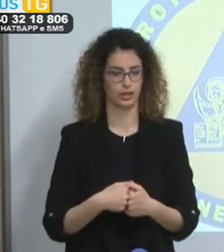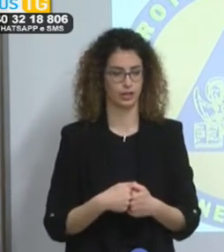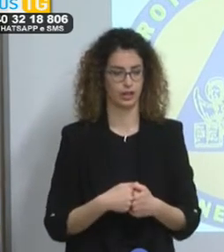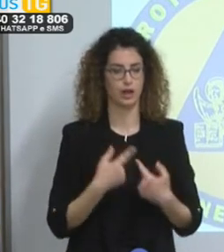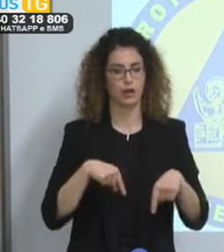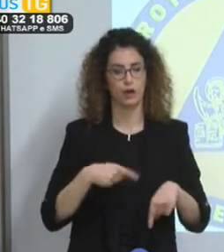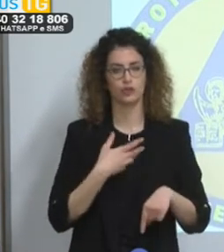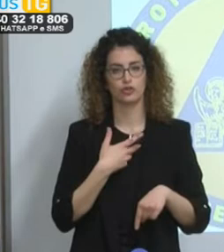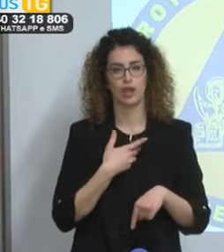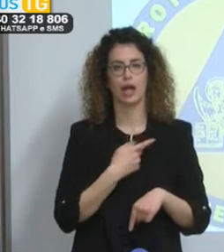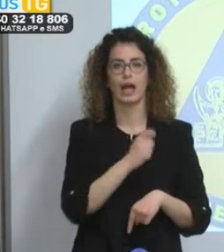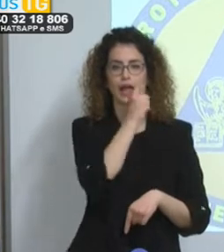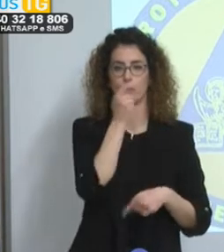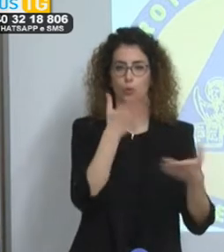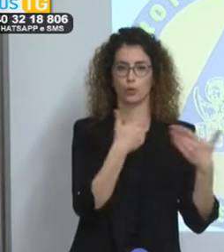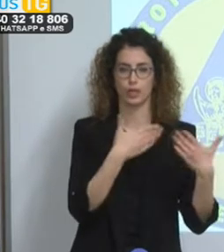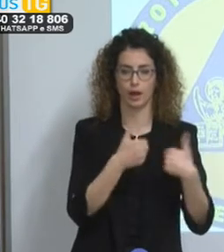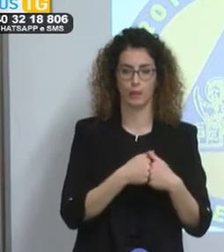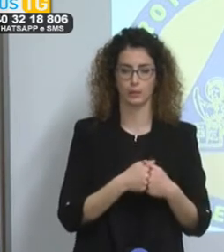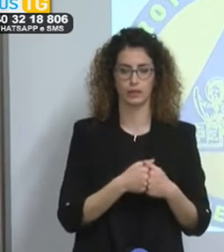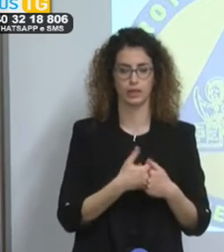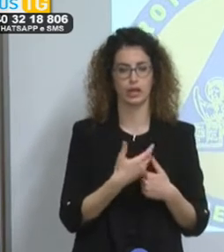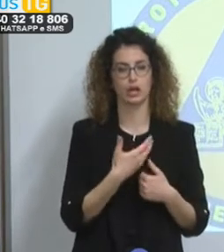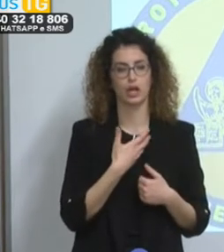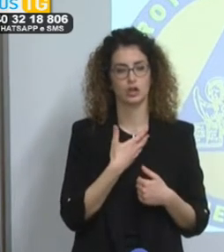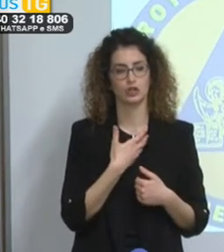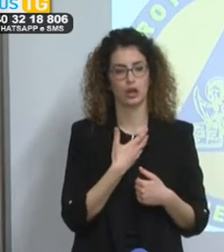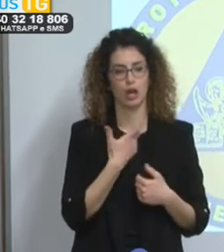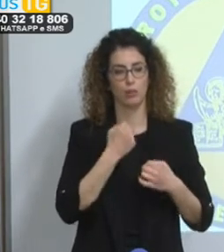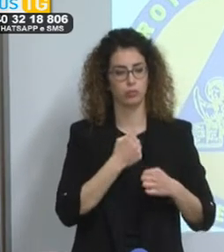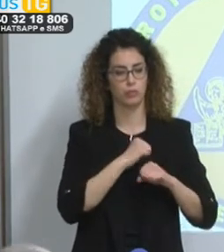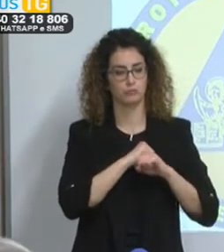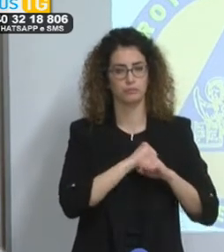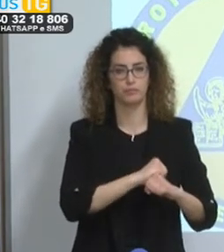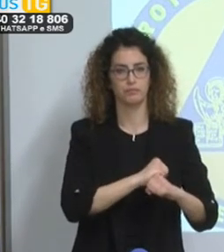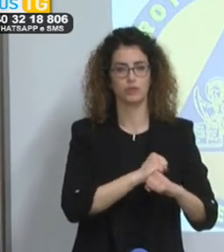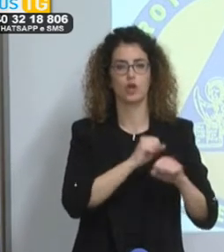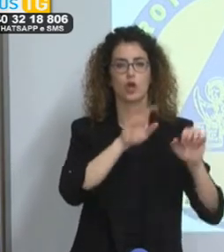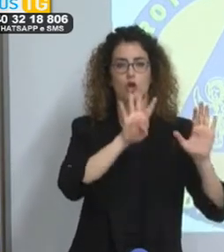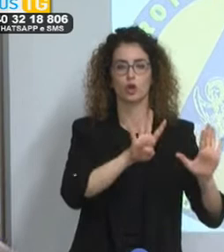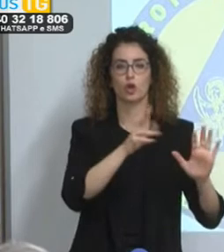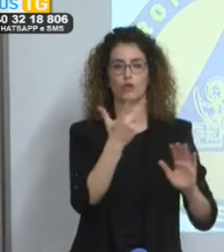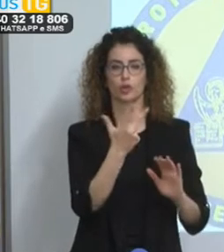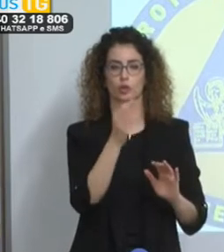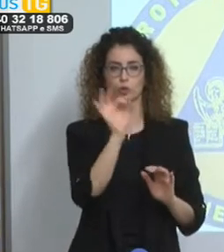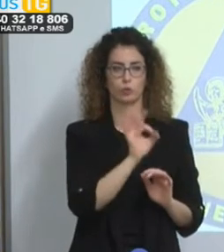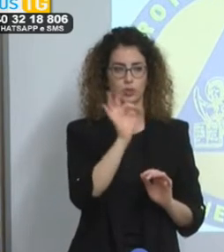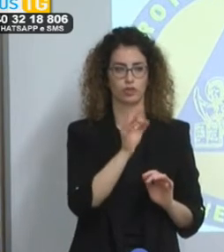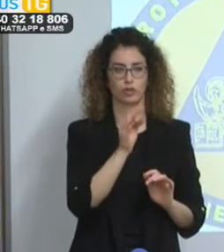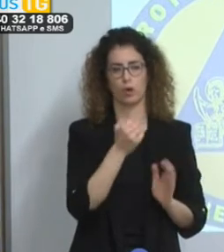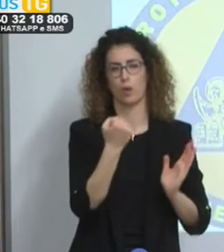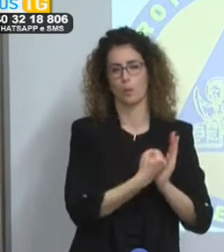oggi abbiamo anche sui tamponi rapidi, abbiamo un grado di affidabilità che passa il 98%, evito di dire